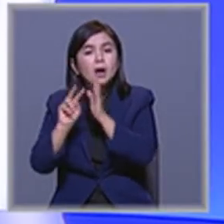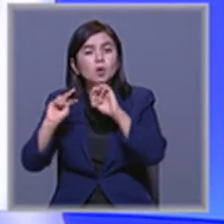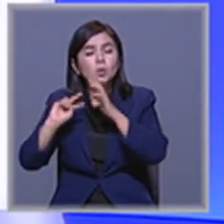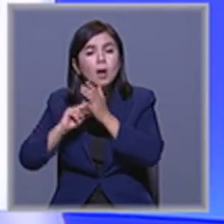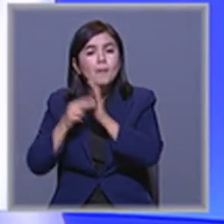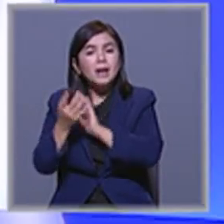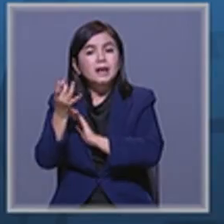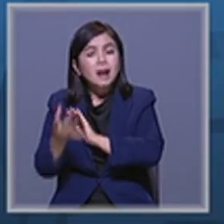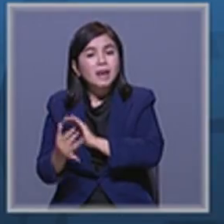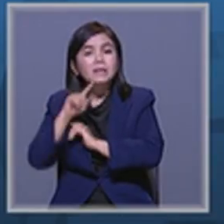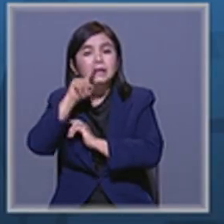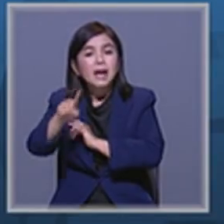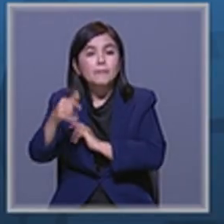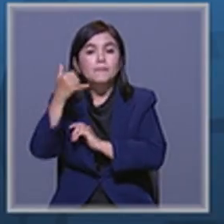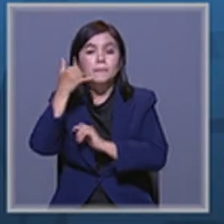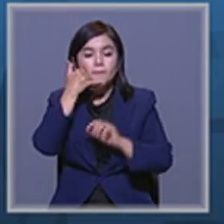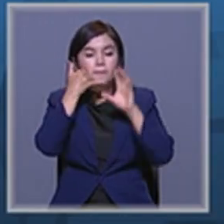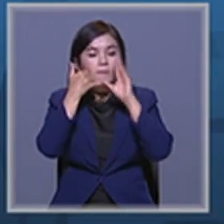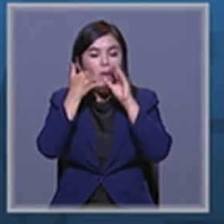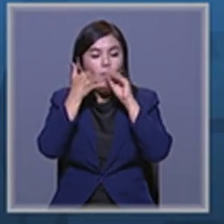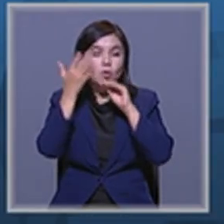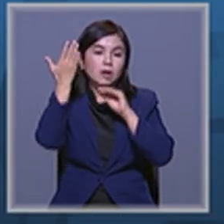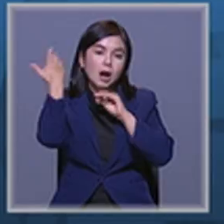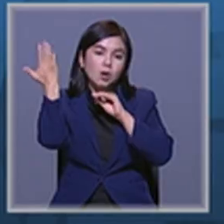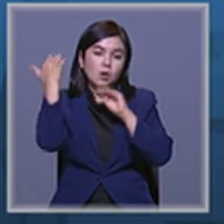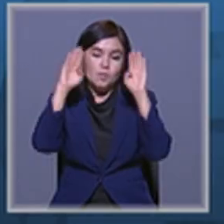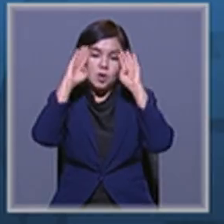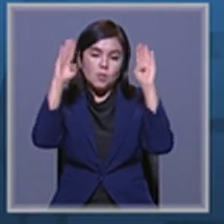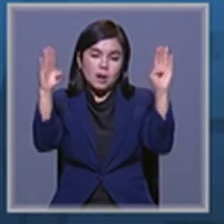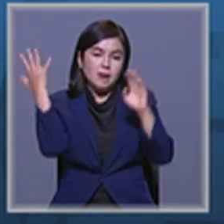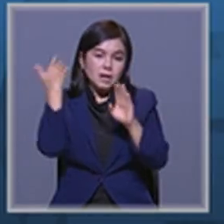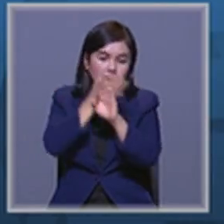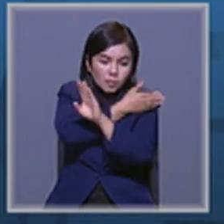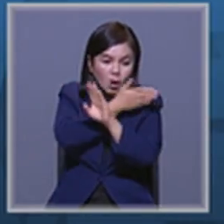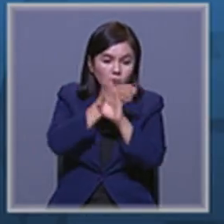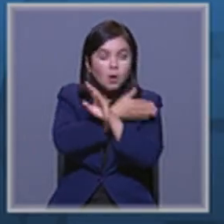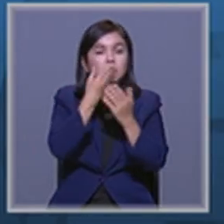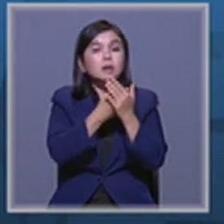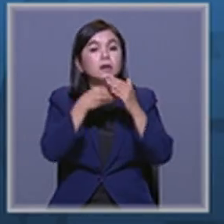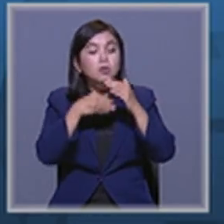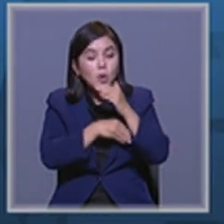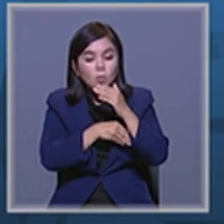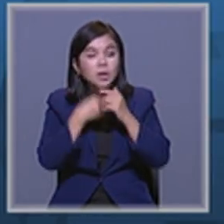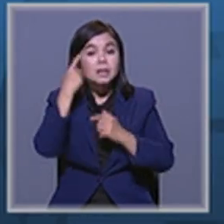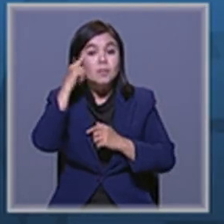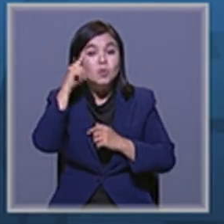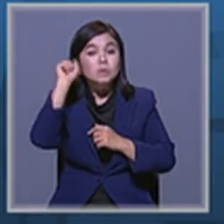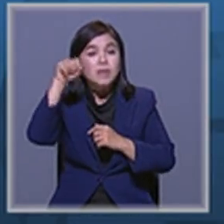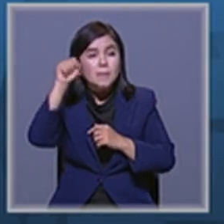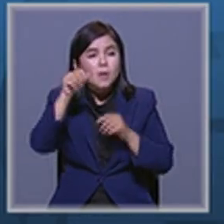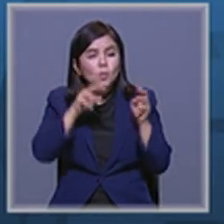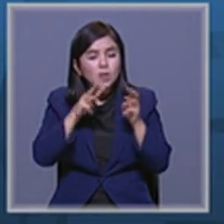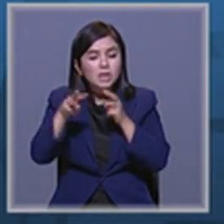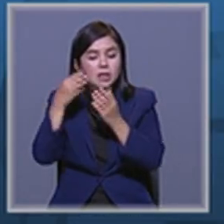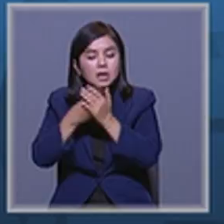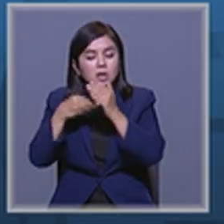ที่ถูกกฎหมาย ครับที่ผ่านมาเนี่ยบางทีเขาโกงกันเราอาจจะไม่รู้หรือไม่เข้าใจว่ามันมีการโก